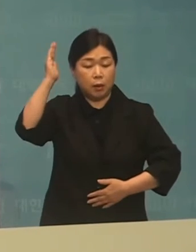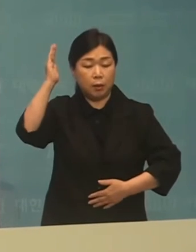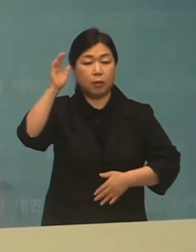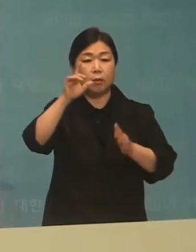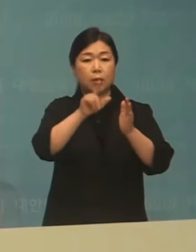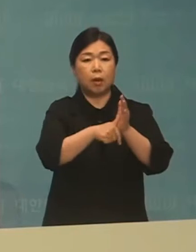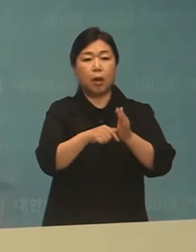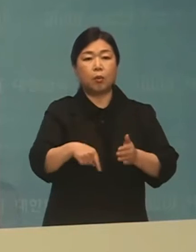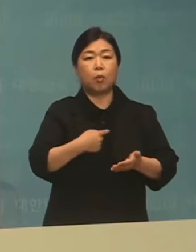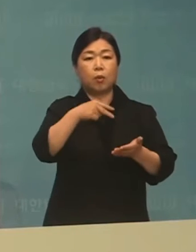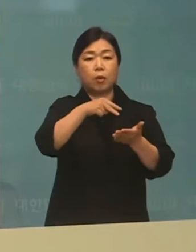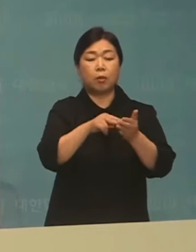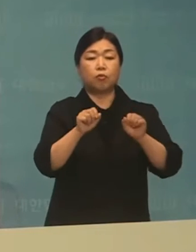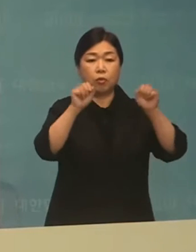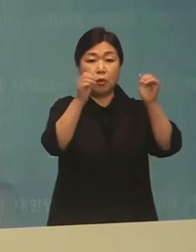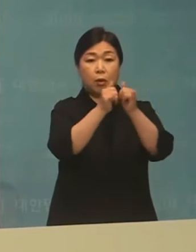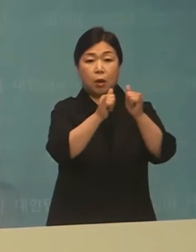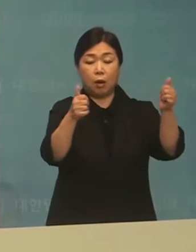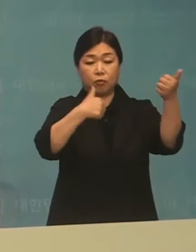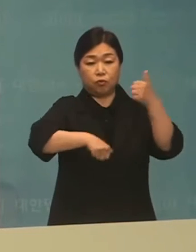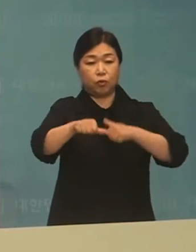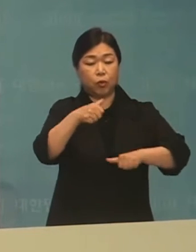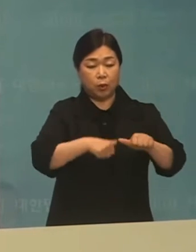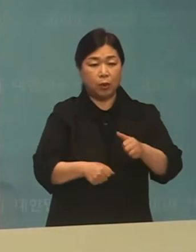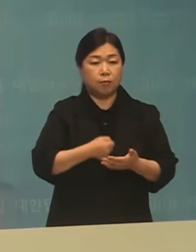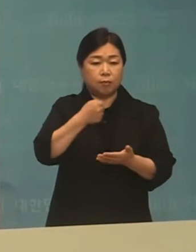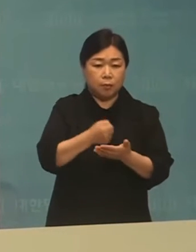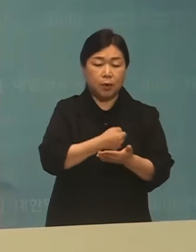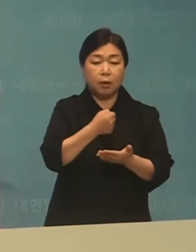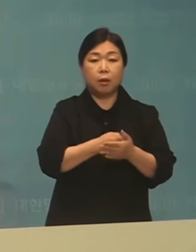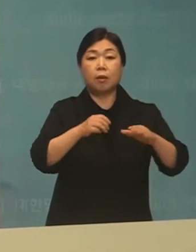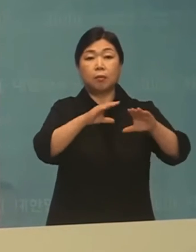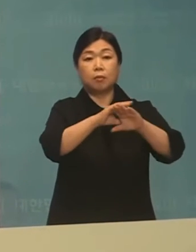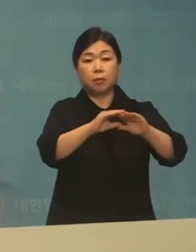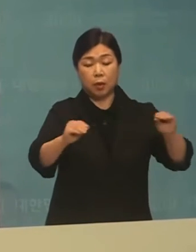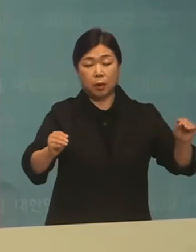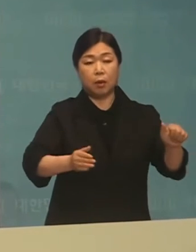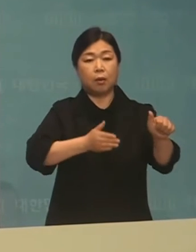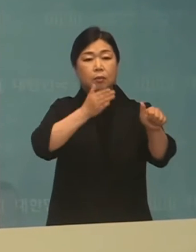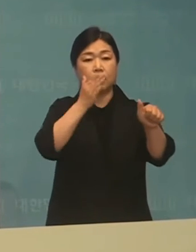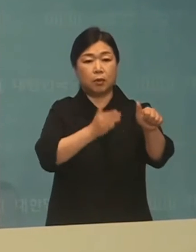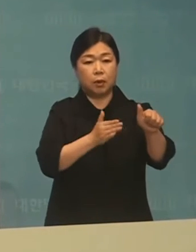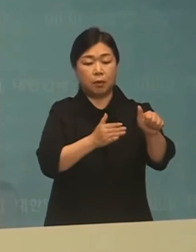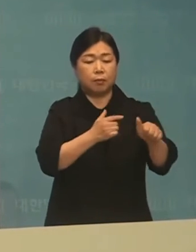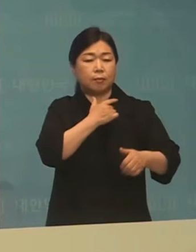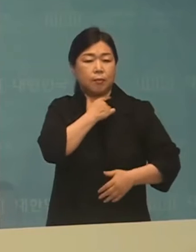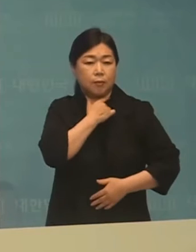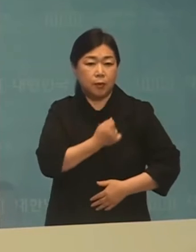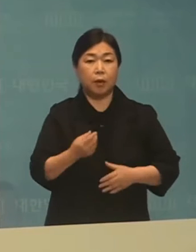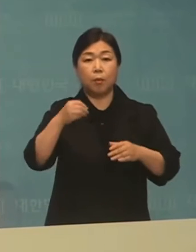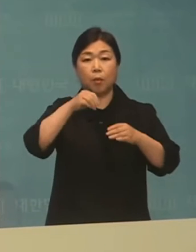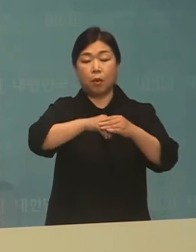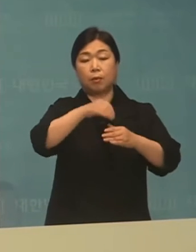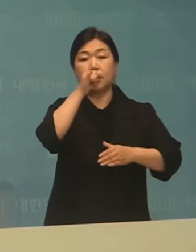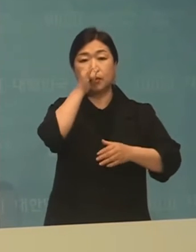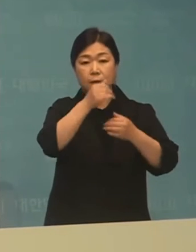독립운동가와 그 후손들이 통한을 풀어달라는 열망이 담긴